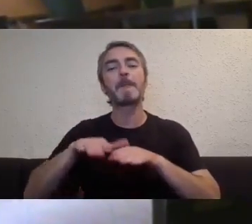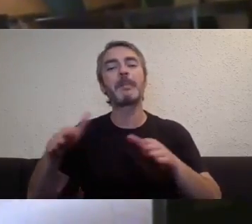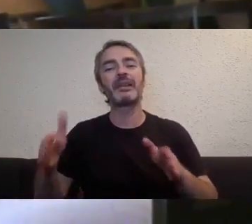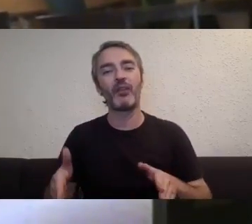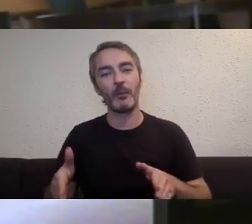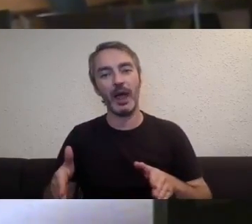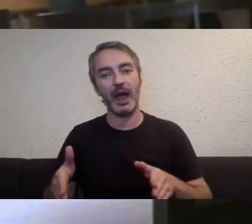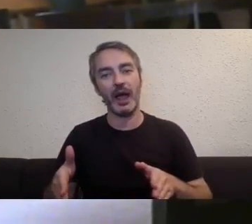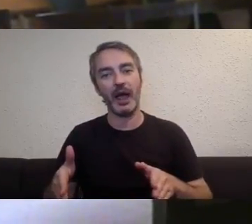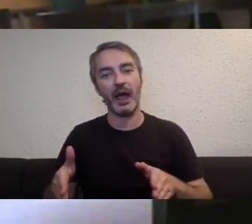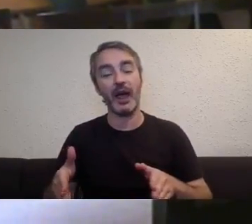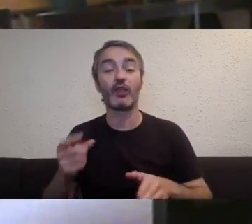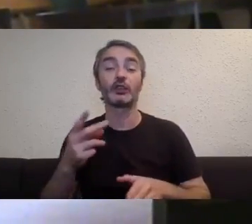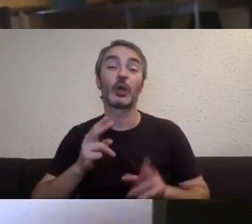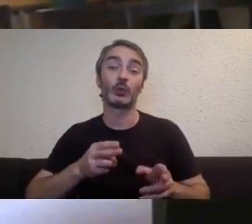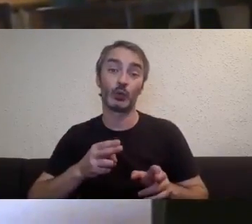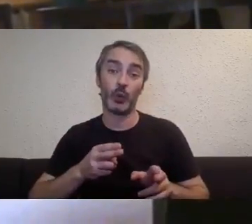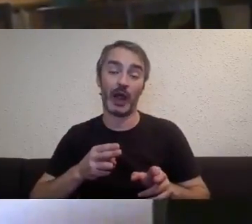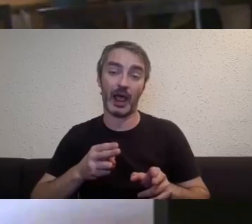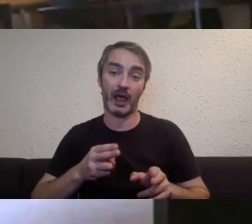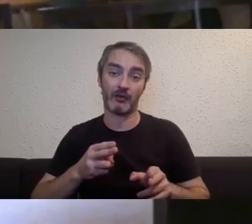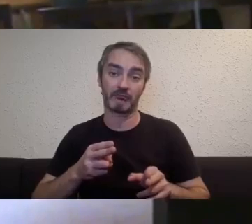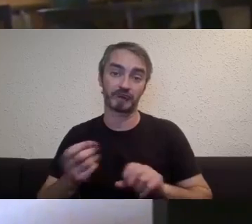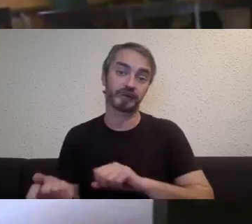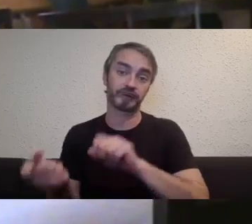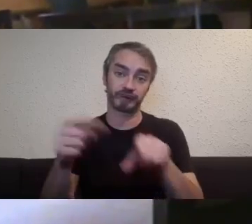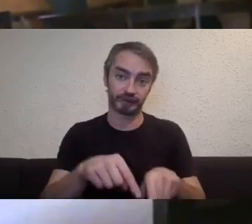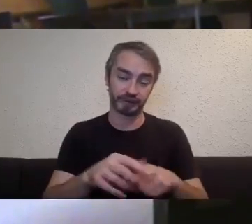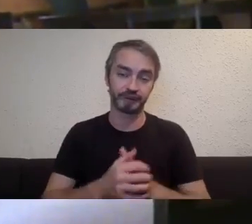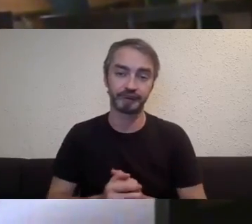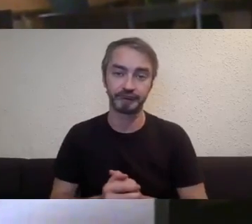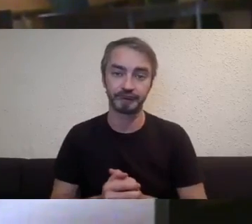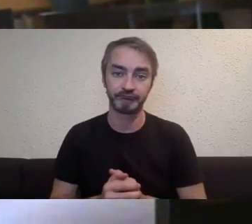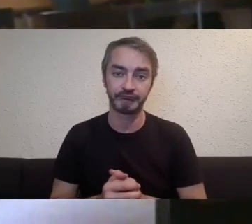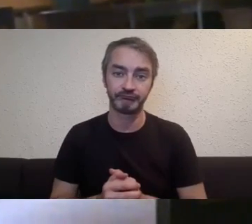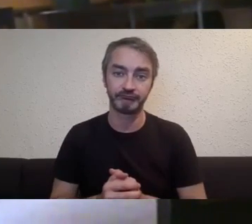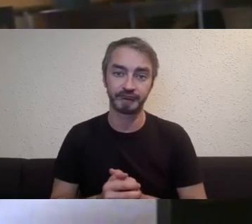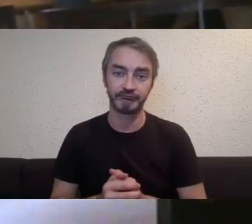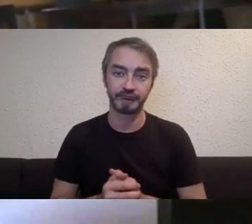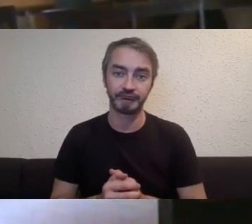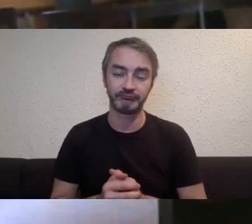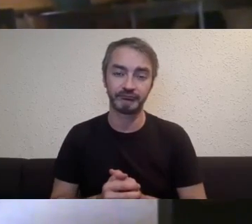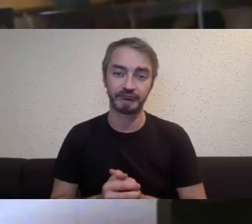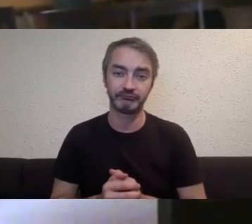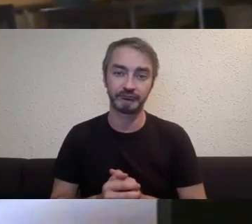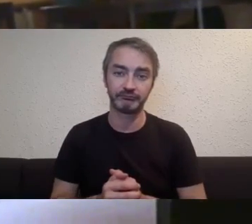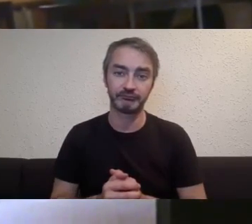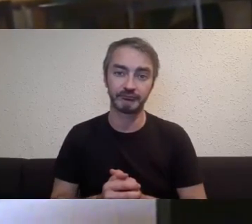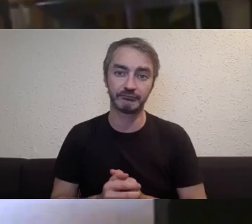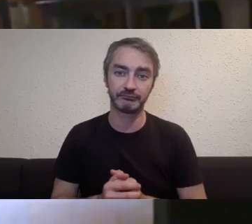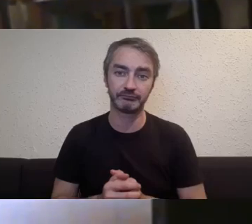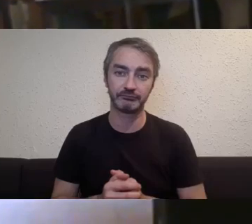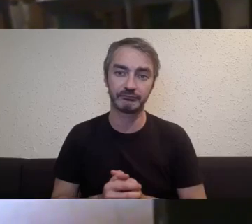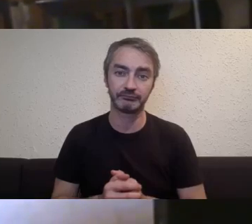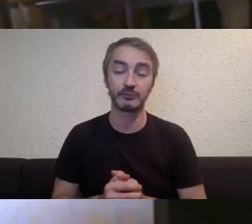hi ha el traspàs de la plataforma cívica per un 12 d'octubre en llibertat, que després